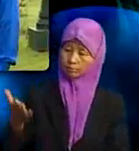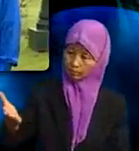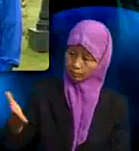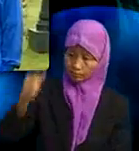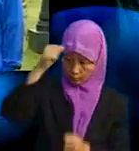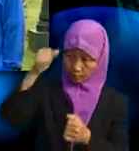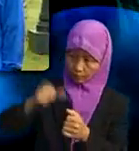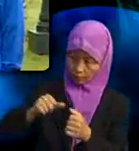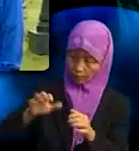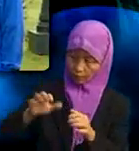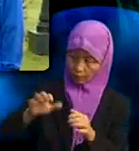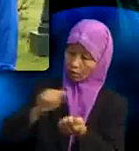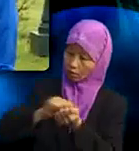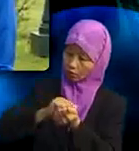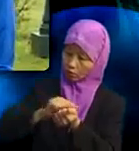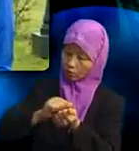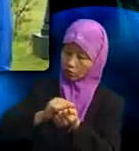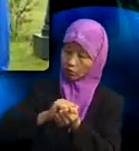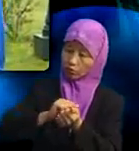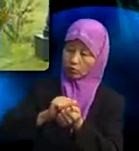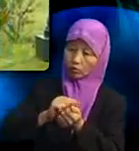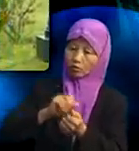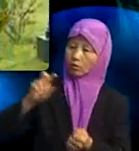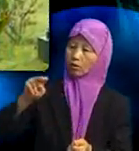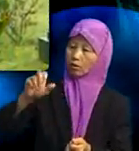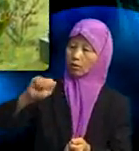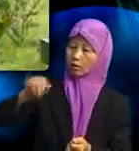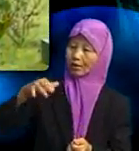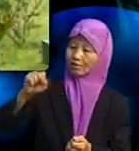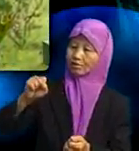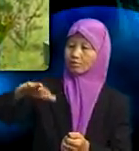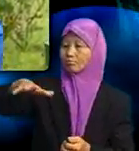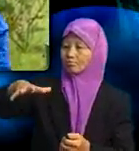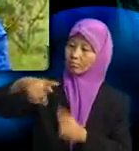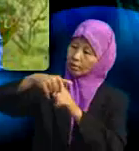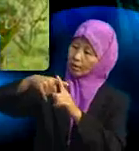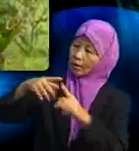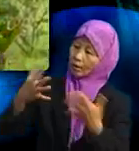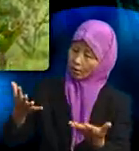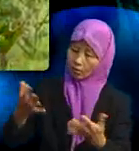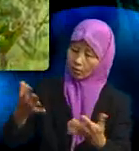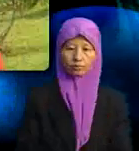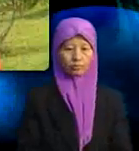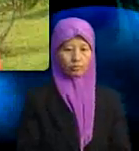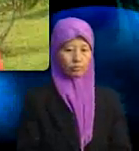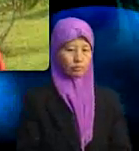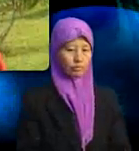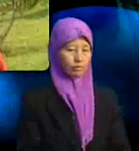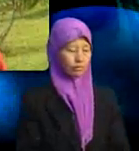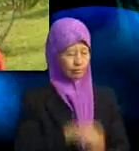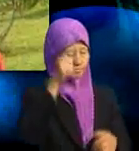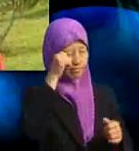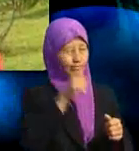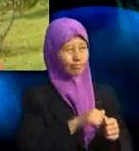Intan ingat tak bagaimana cara menyucikan najis mutawasitah, iaitu najis pertengahan?